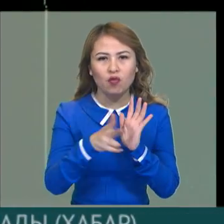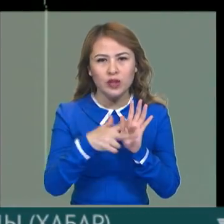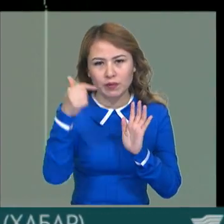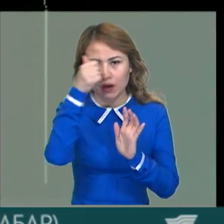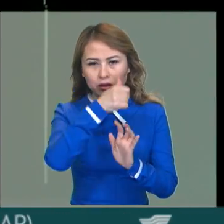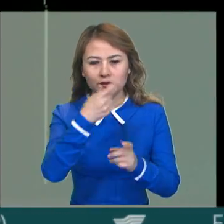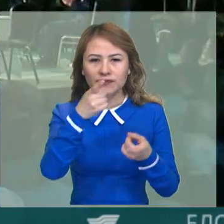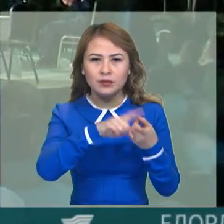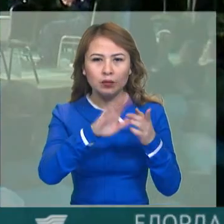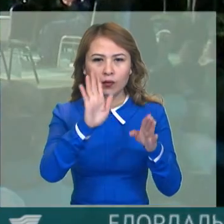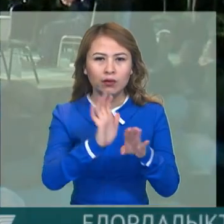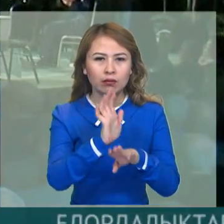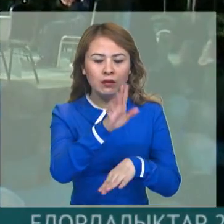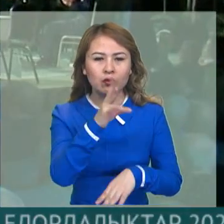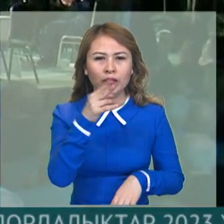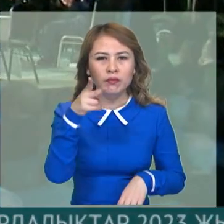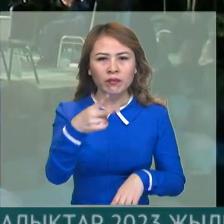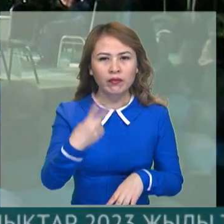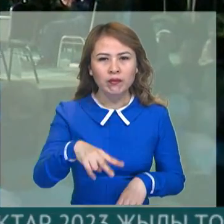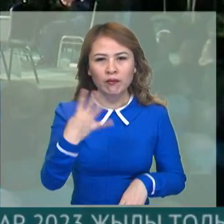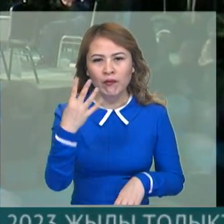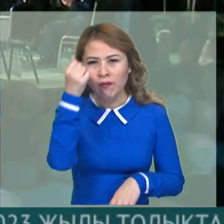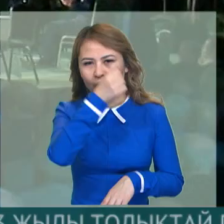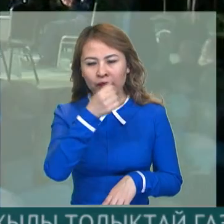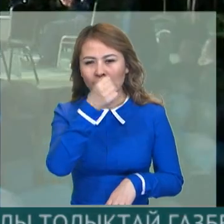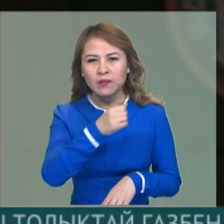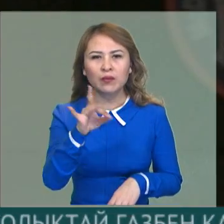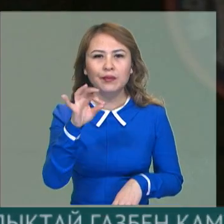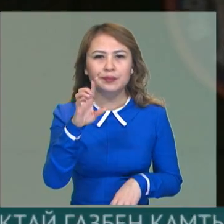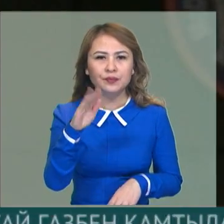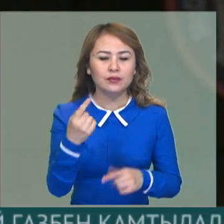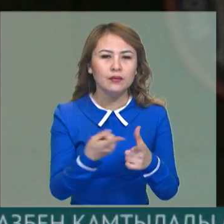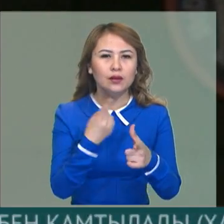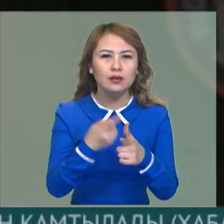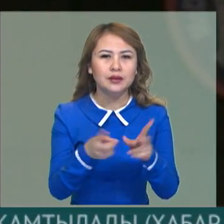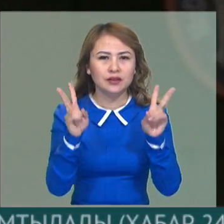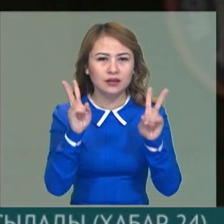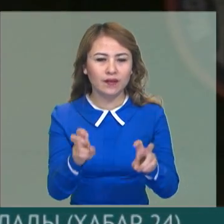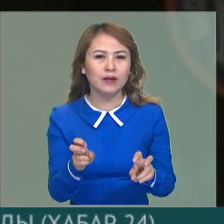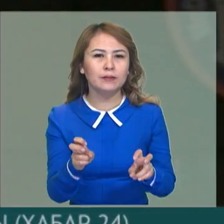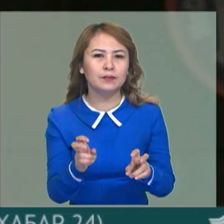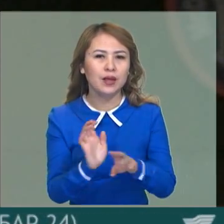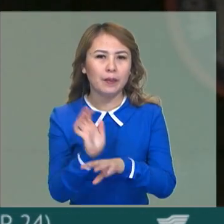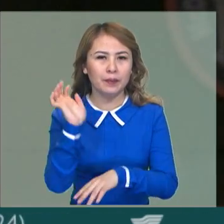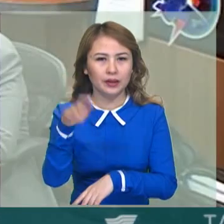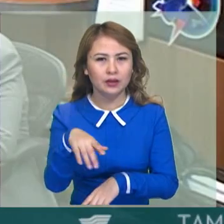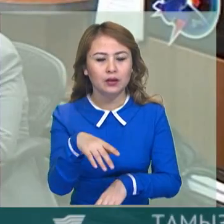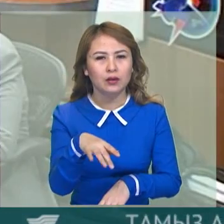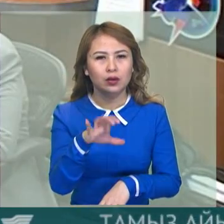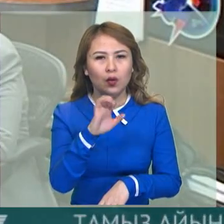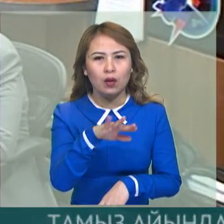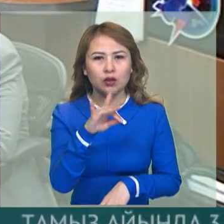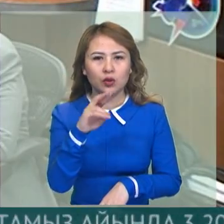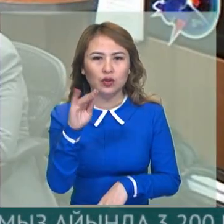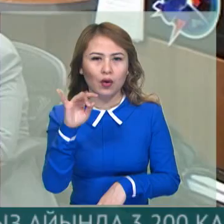2028 жылға қарай ұшырмақ болған. Ал 2024 жылы ай орбитасына Gateway ғарыш станциясын жіберуді көздеген. Wall